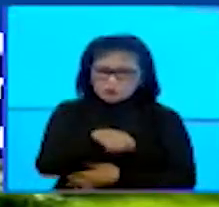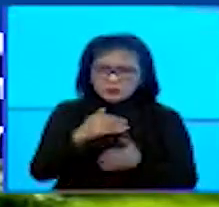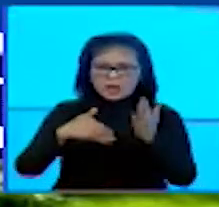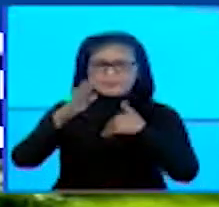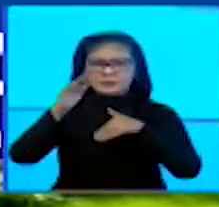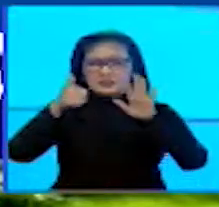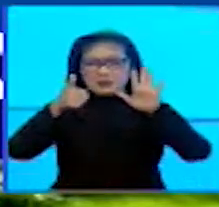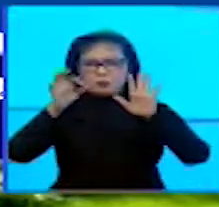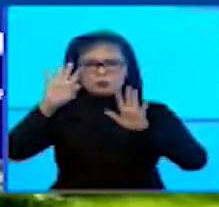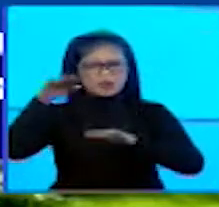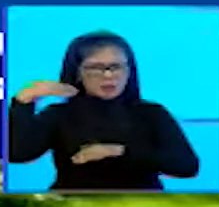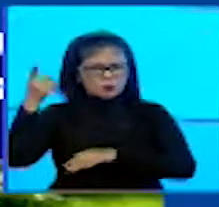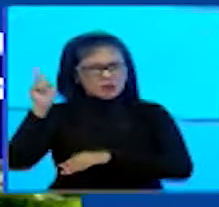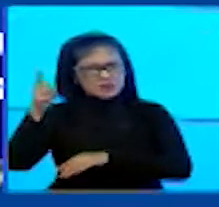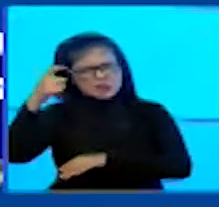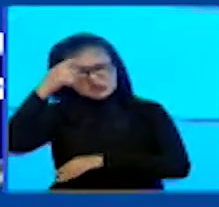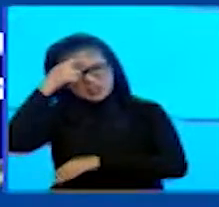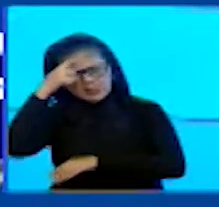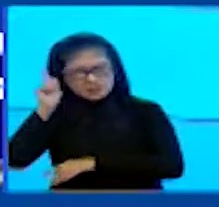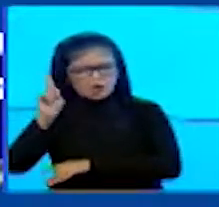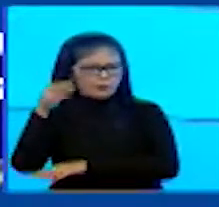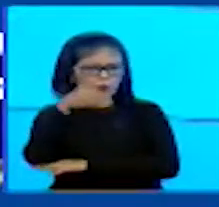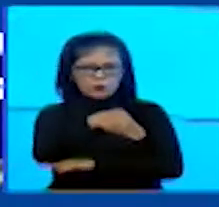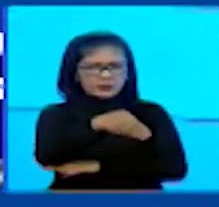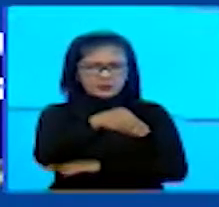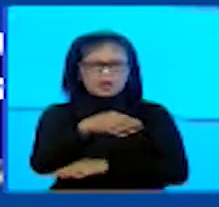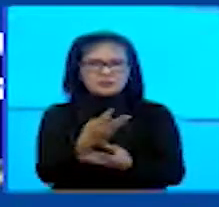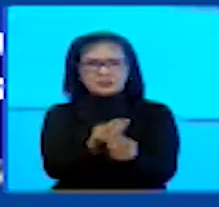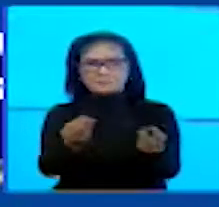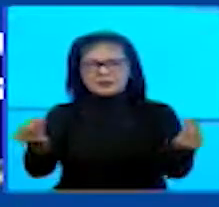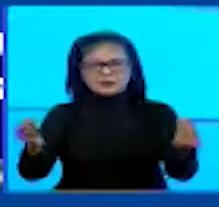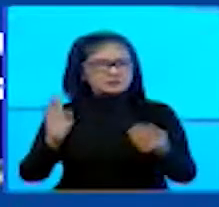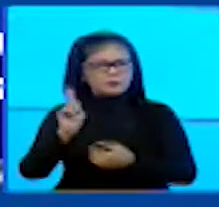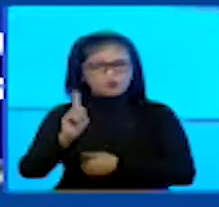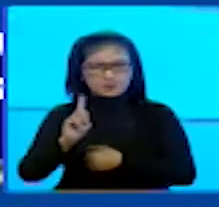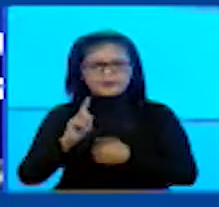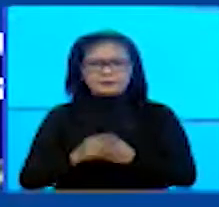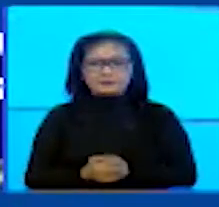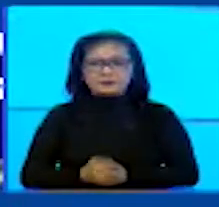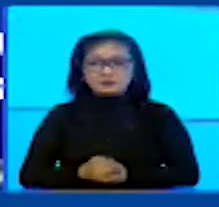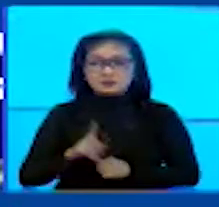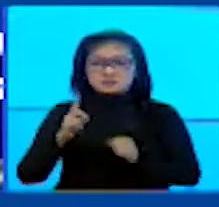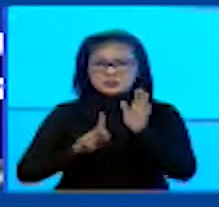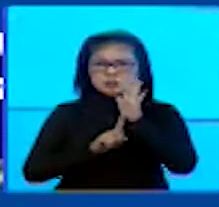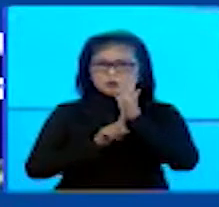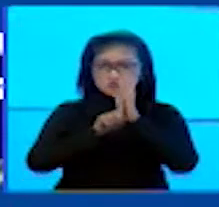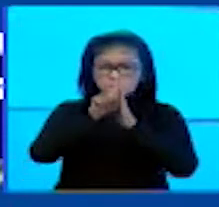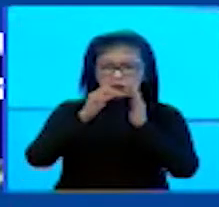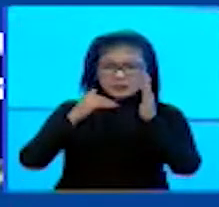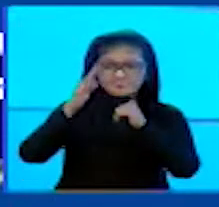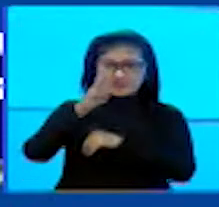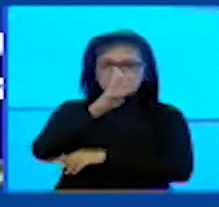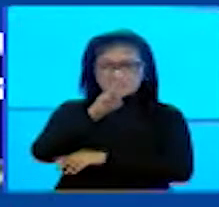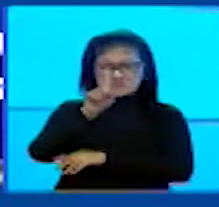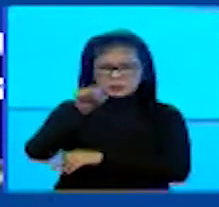memiliki penyakit bawaan untuk sementara dilarang masuk taman serta hutan kota. Pengunjung dengan suhu tubuh di atas 37,5